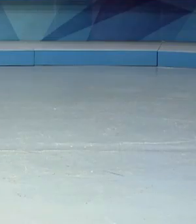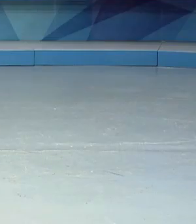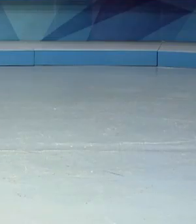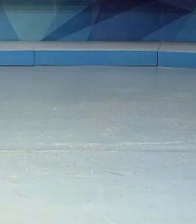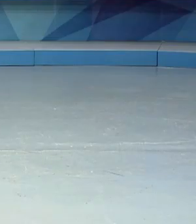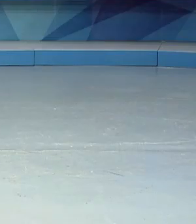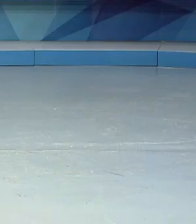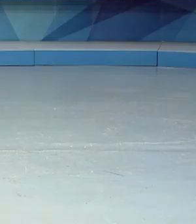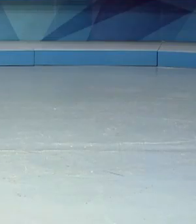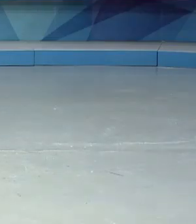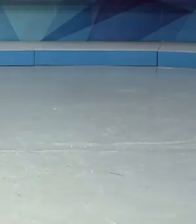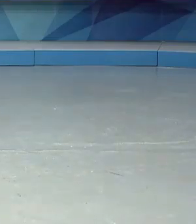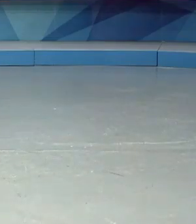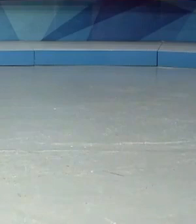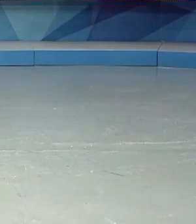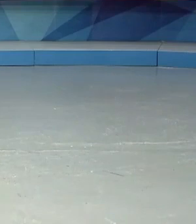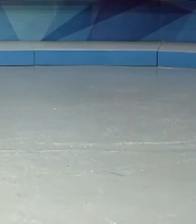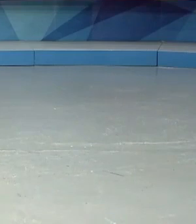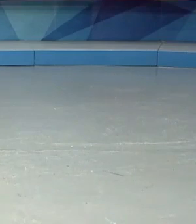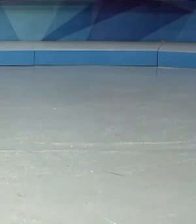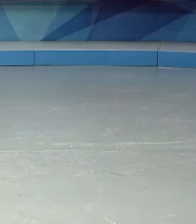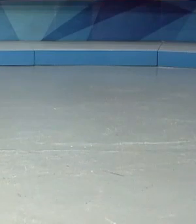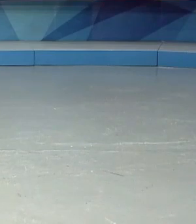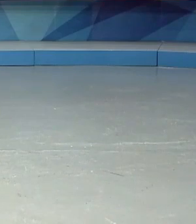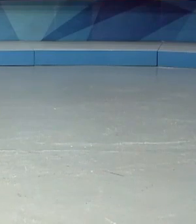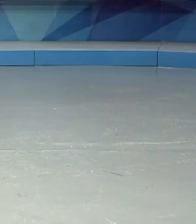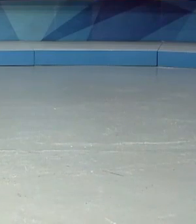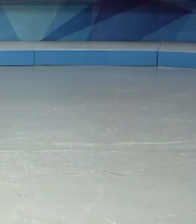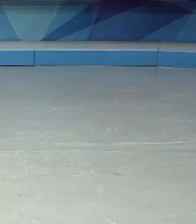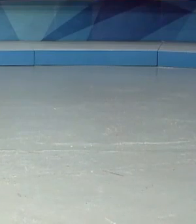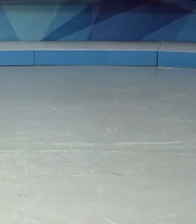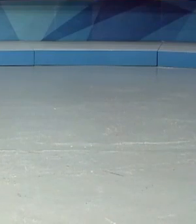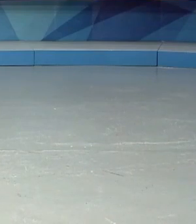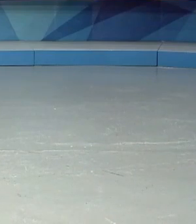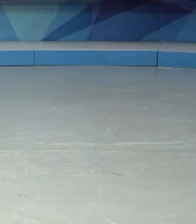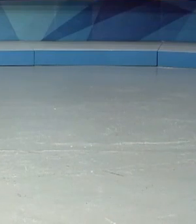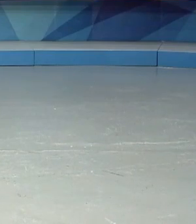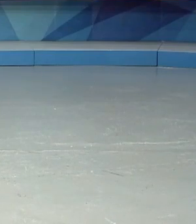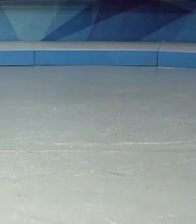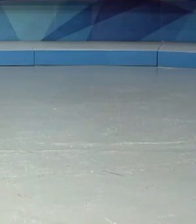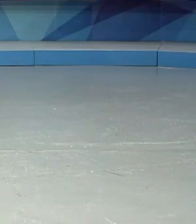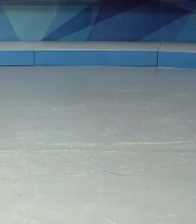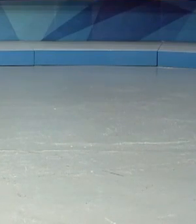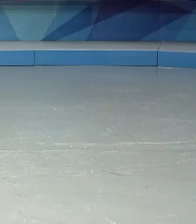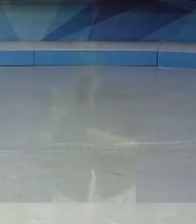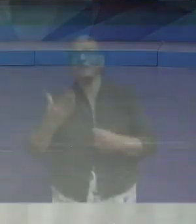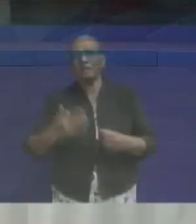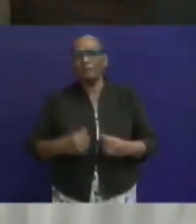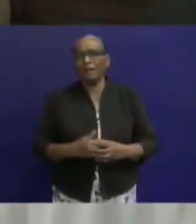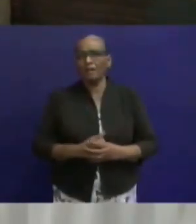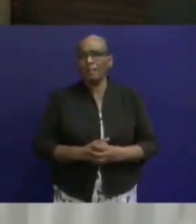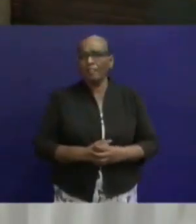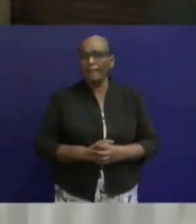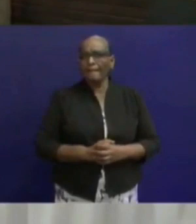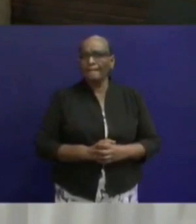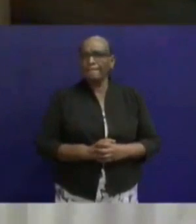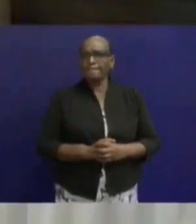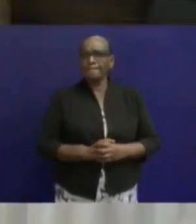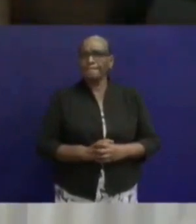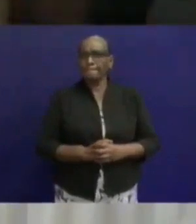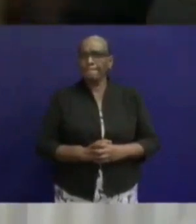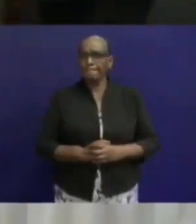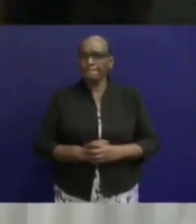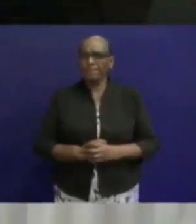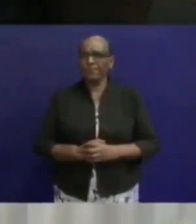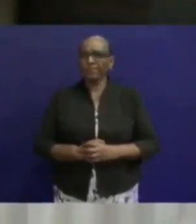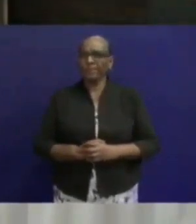De overheid zal er niet voor schromen anders op te treden als blijkt dat mensen in thuisquarantaine zich niet aan de gestelde regels